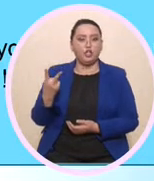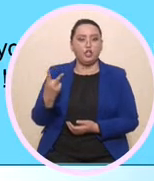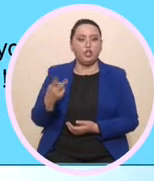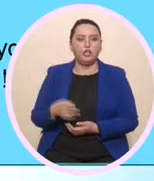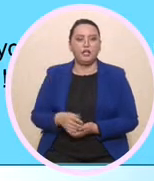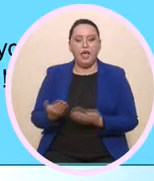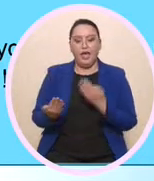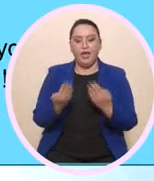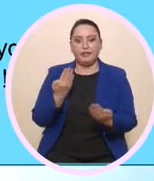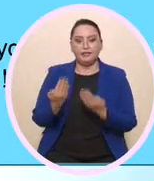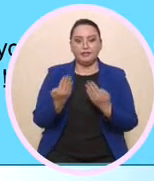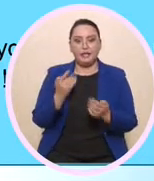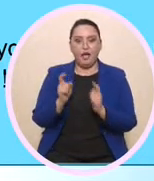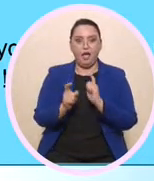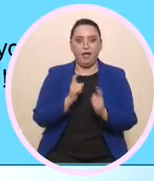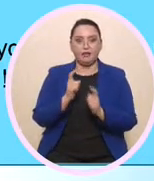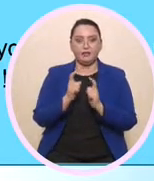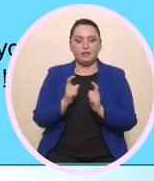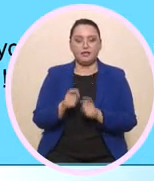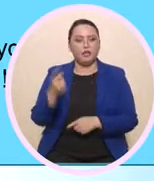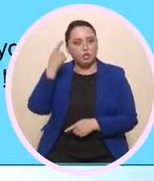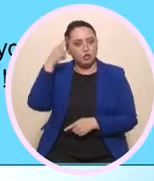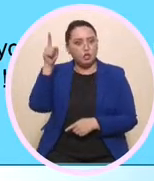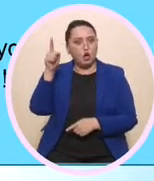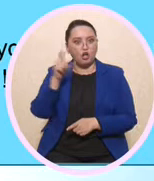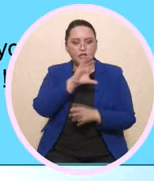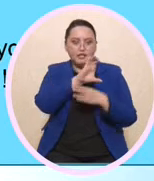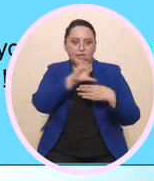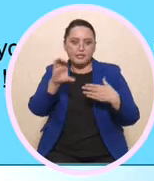гаргасан байна вэ? Цохиолын хэсгээр батлаарай.